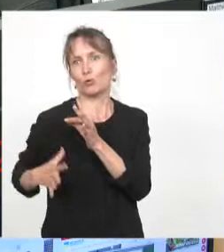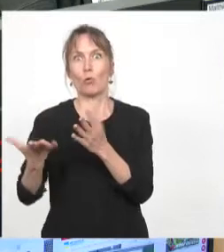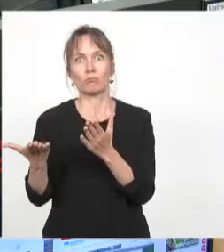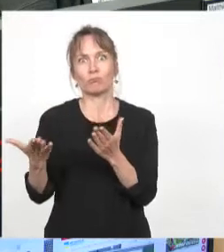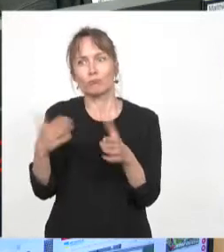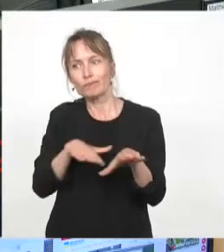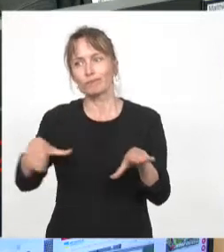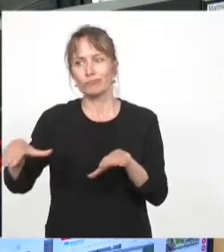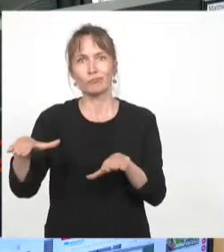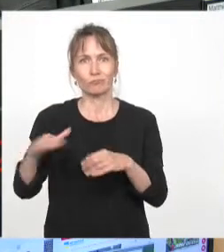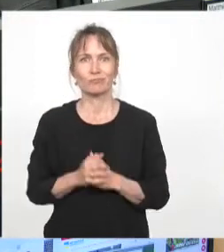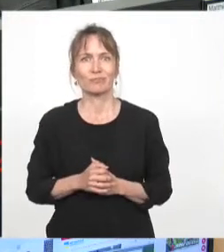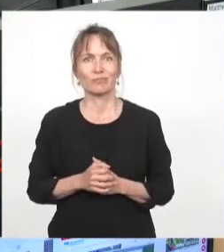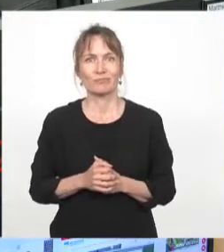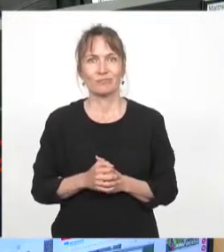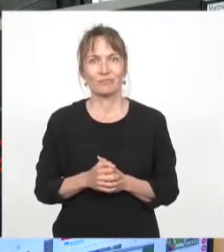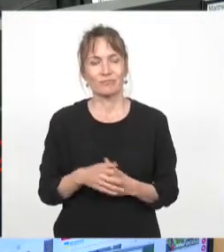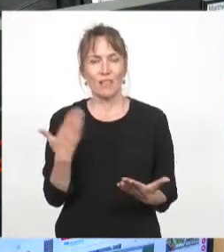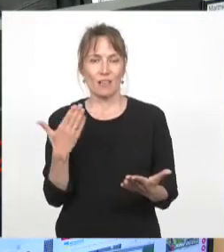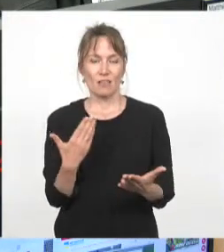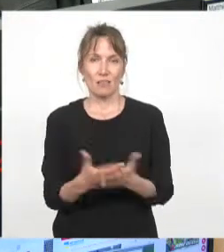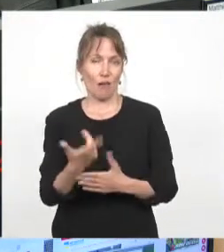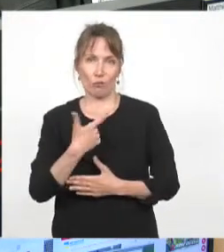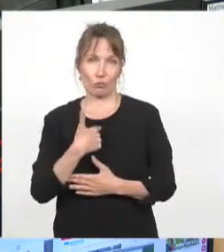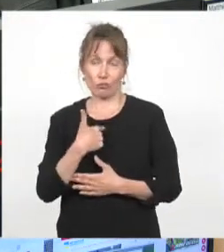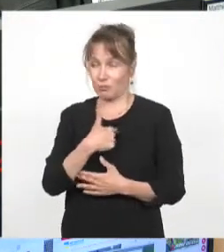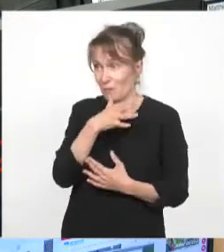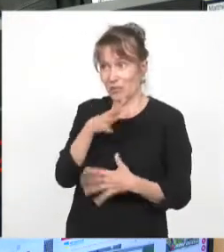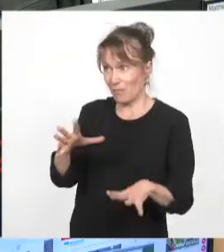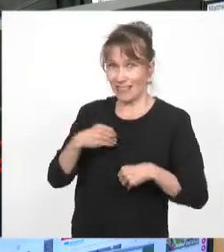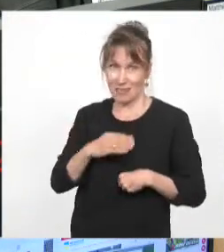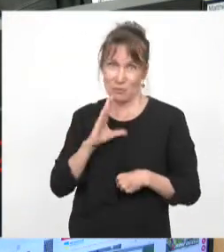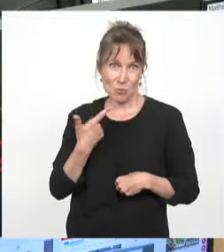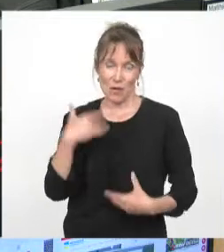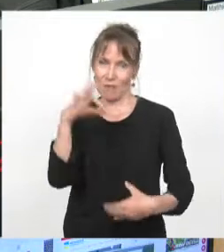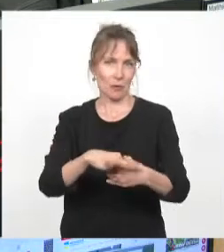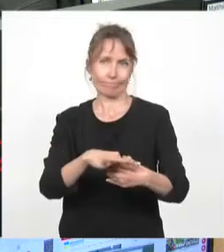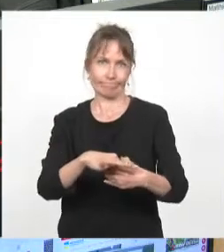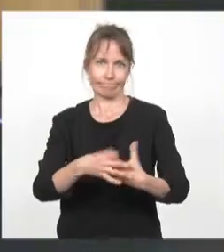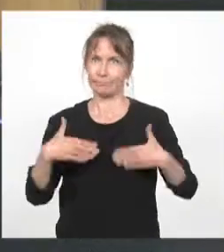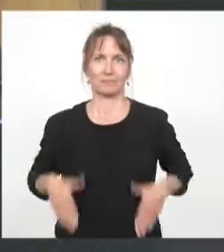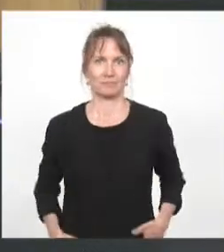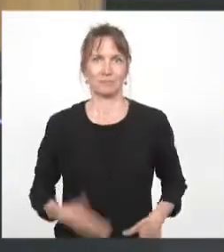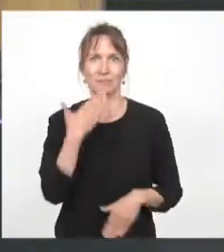cette délibération acte un renoncement que nous ne pouvons cautionner. Nous nous abstiendrons donc. Je vous remercie.